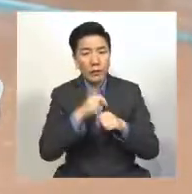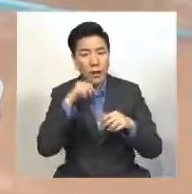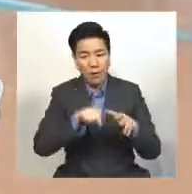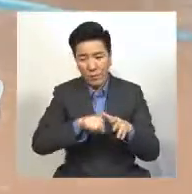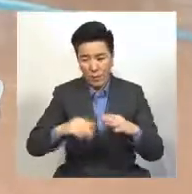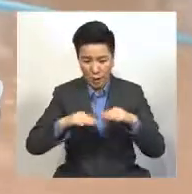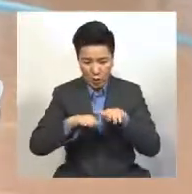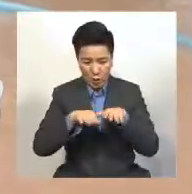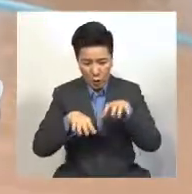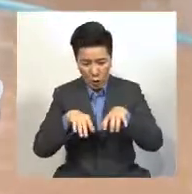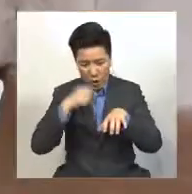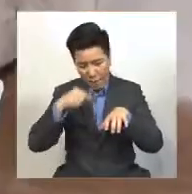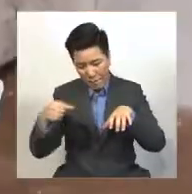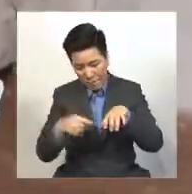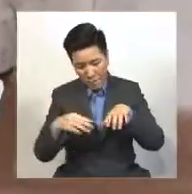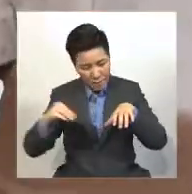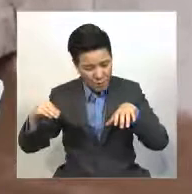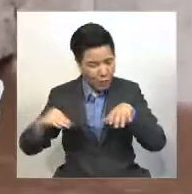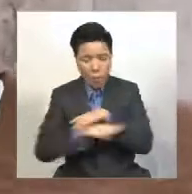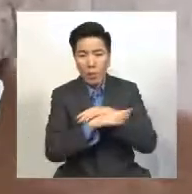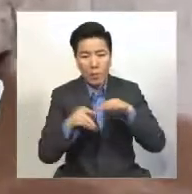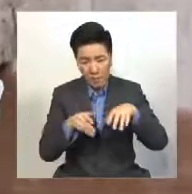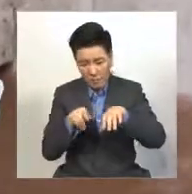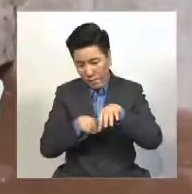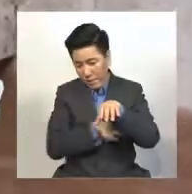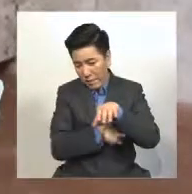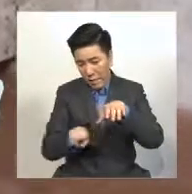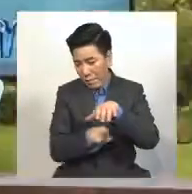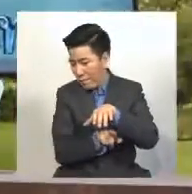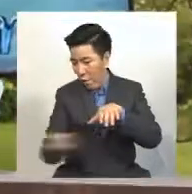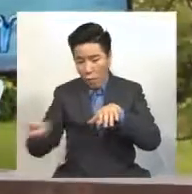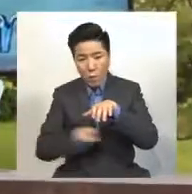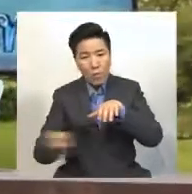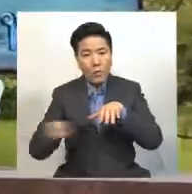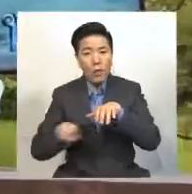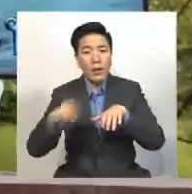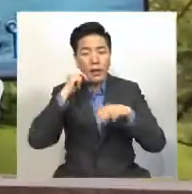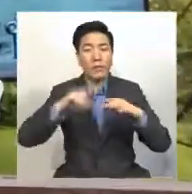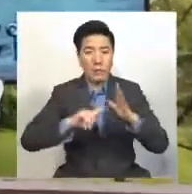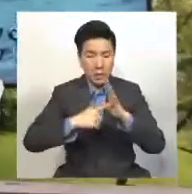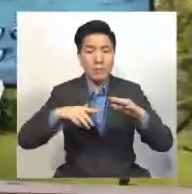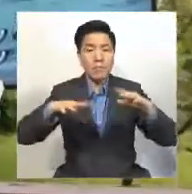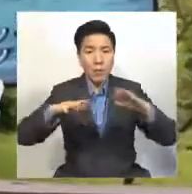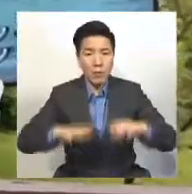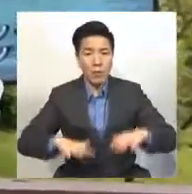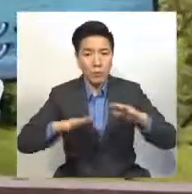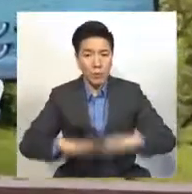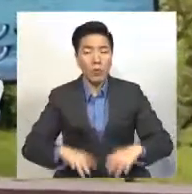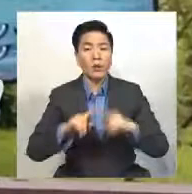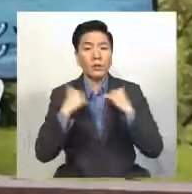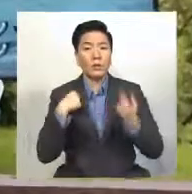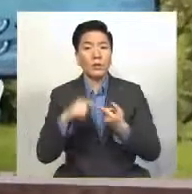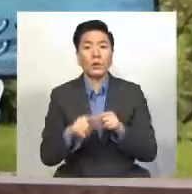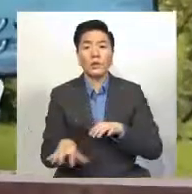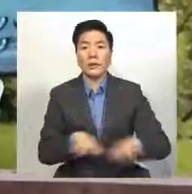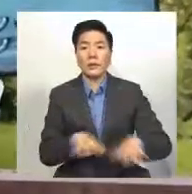ำที่เกาะกลางถนนมะลิวัน5จุดมวลน้ำได้ไหลข้ามไปบึงหนองโคดทำให้ระดับน้ำเริ่มลดลงสำหรับการบริหารจัด